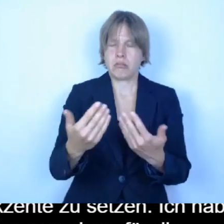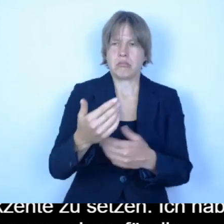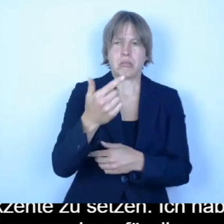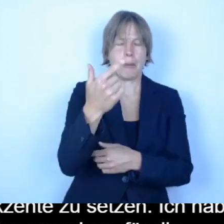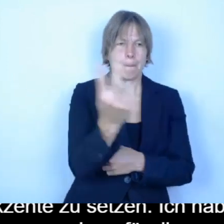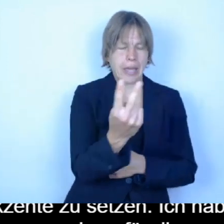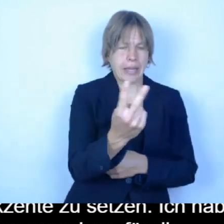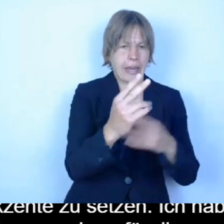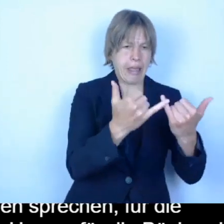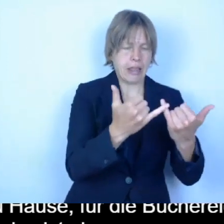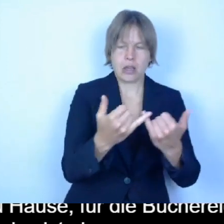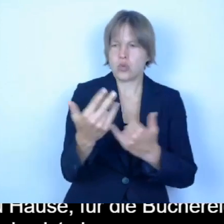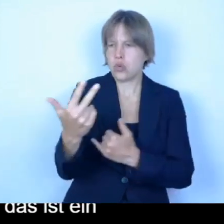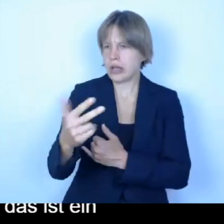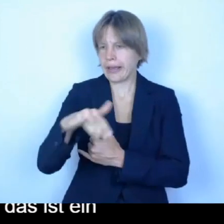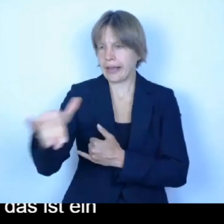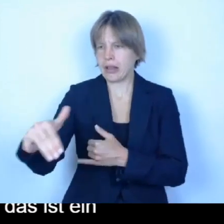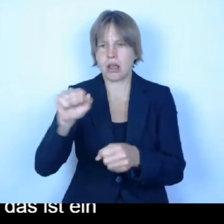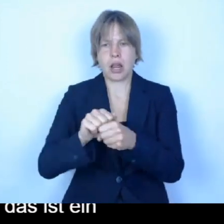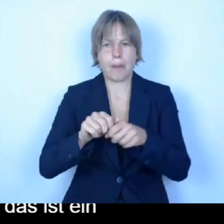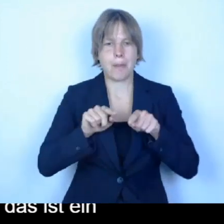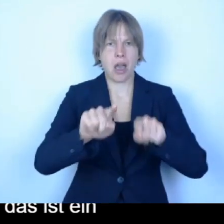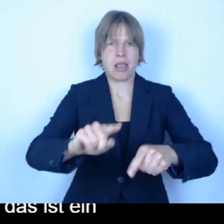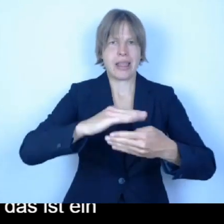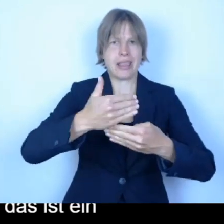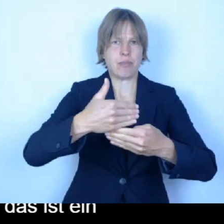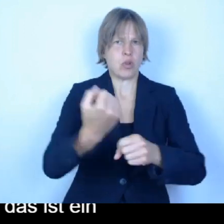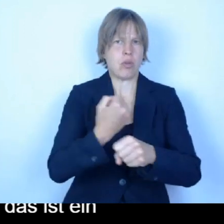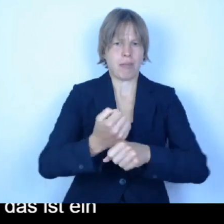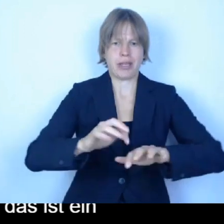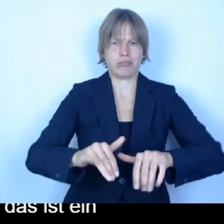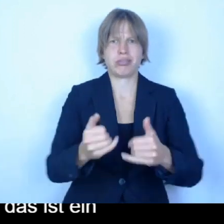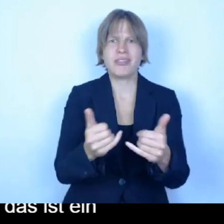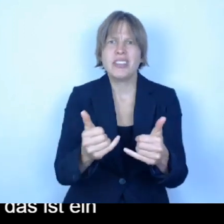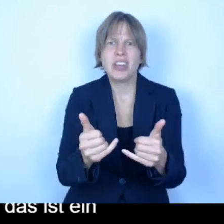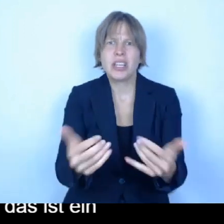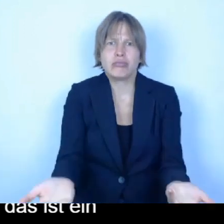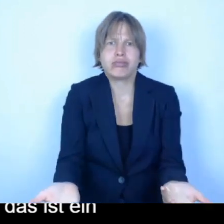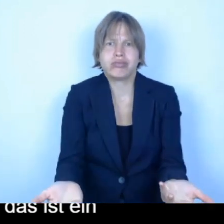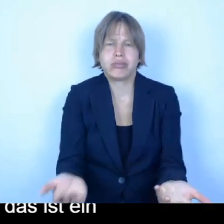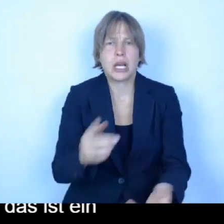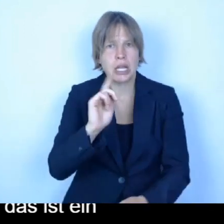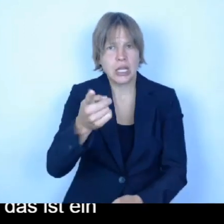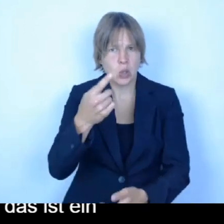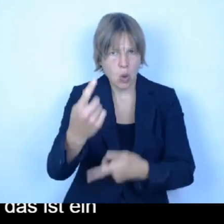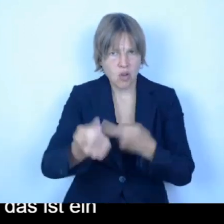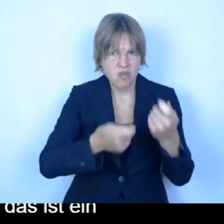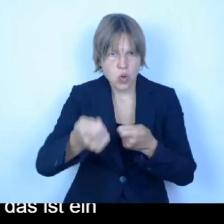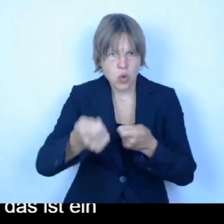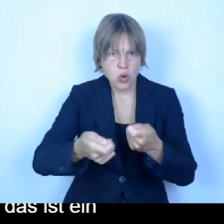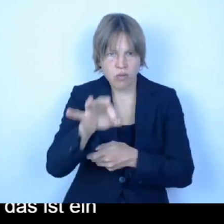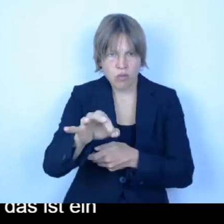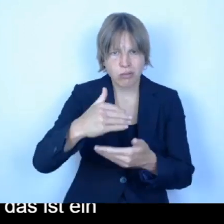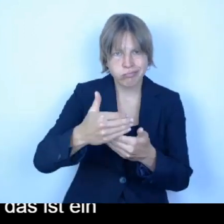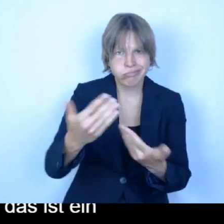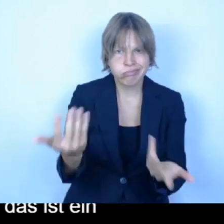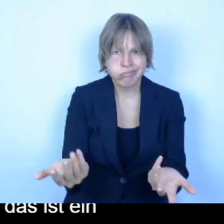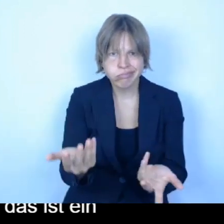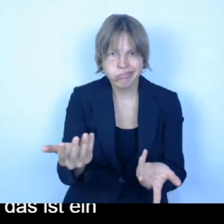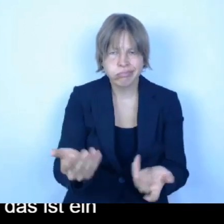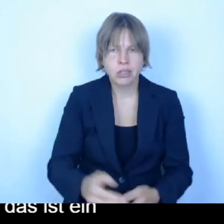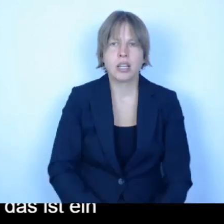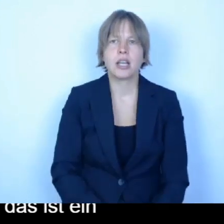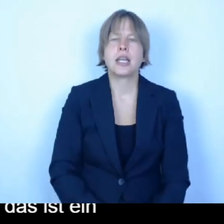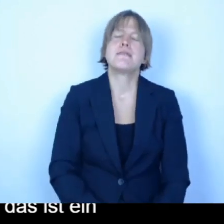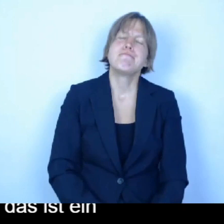Diese Frage liegt eher in der Zuständigkeit unseres Kultusministers, der für den Schulbereich ja zuständig ist, auch für die digitalen Gerätschaften dann. Ich weiß aber,